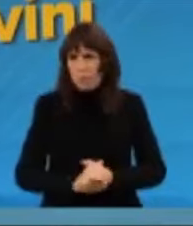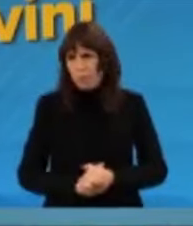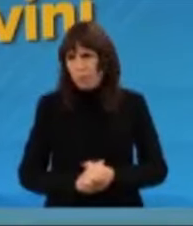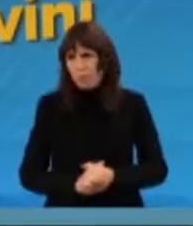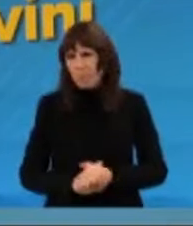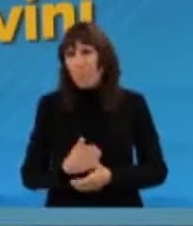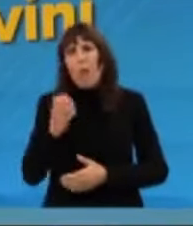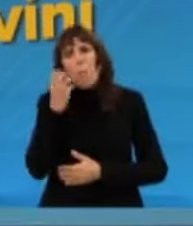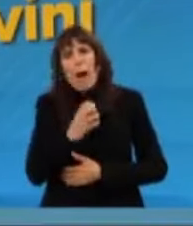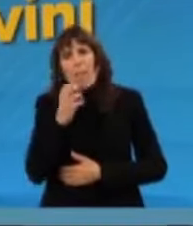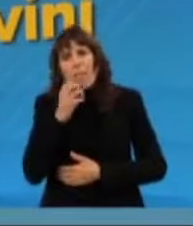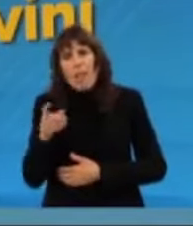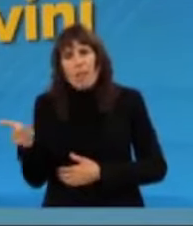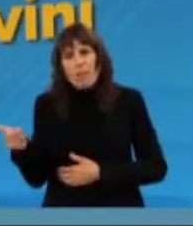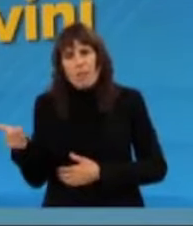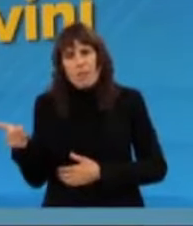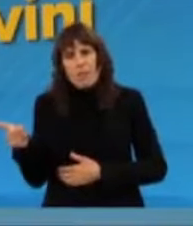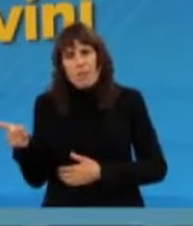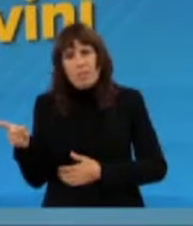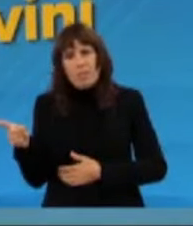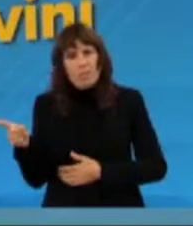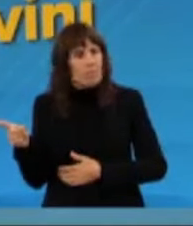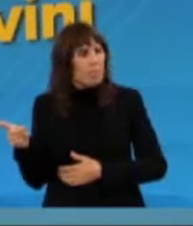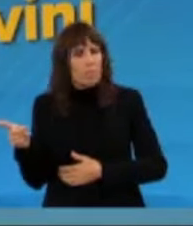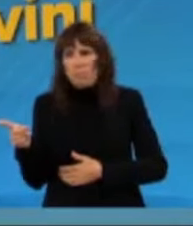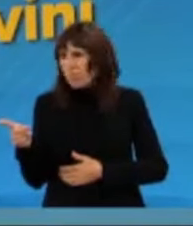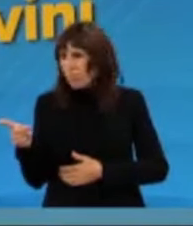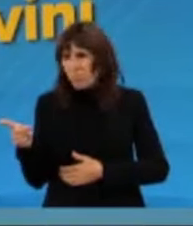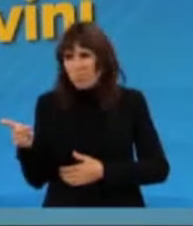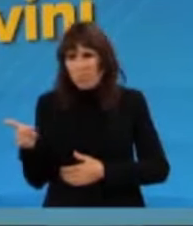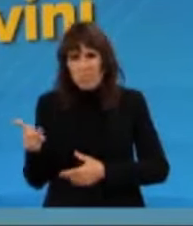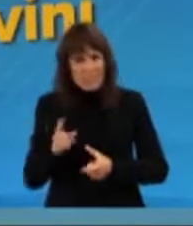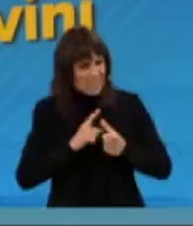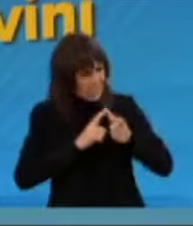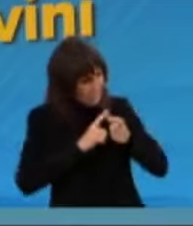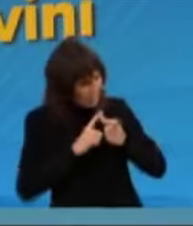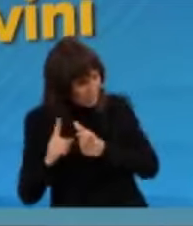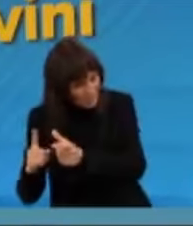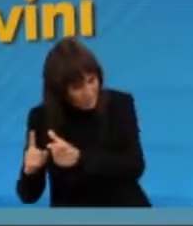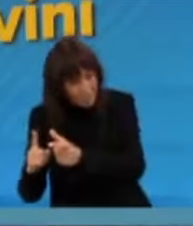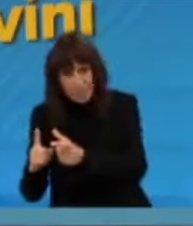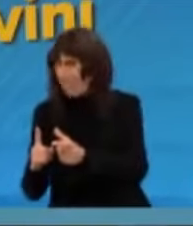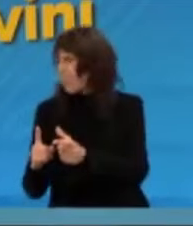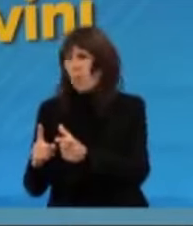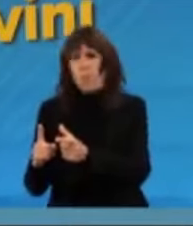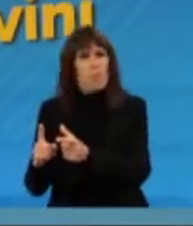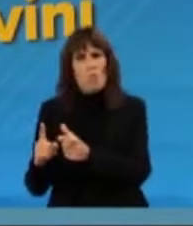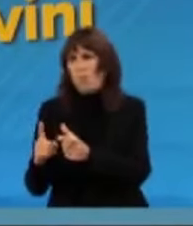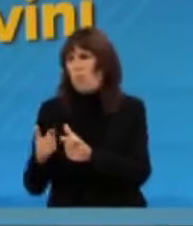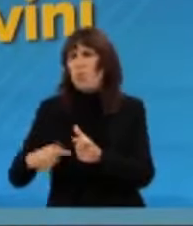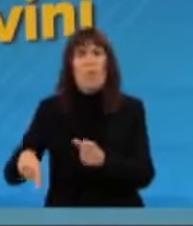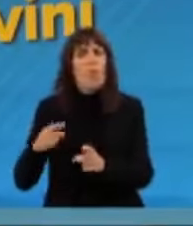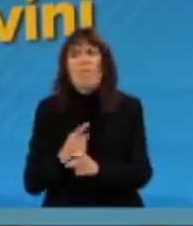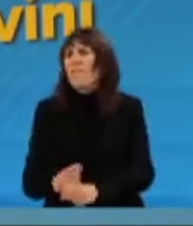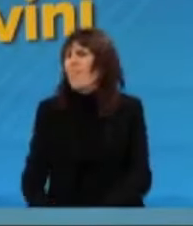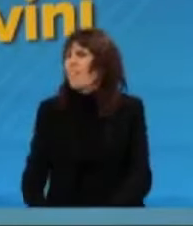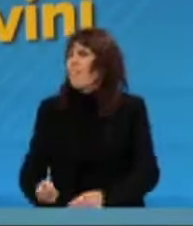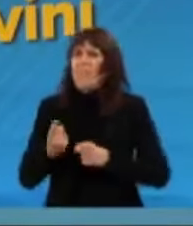Matteo Salvini non deve essere perseguitato e noi dobbiamo difenderlo,